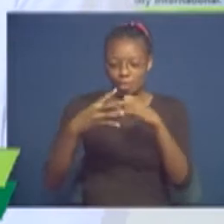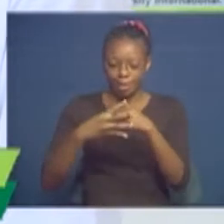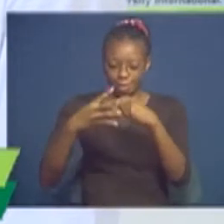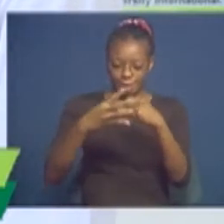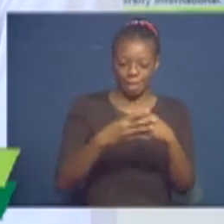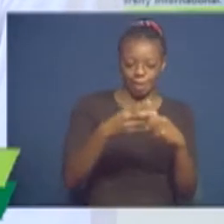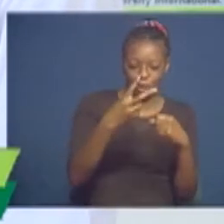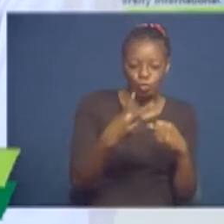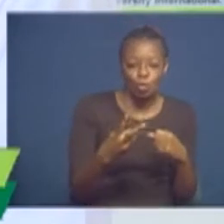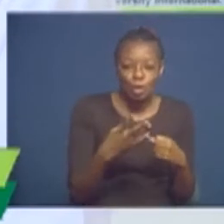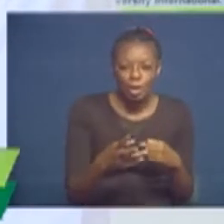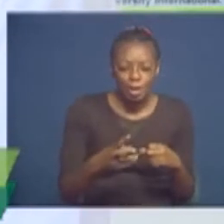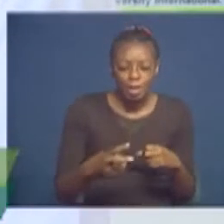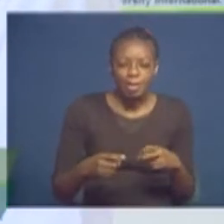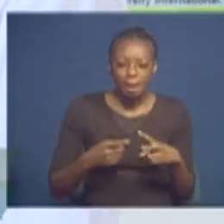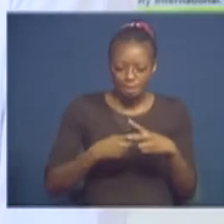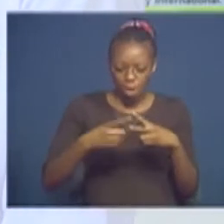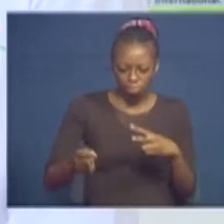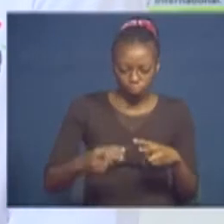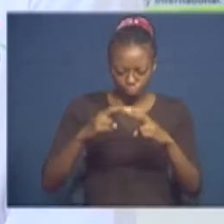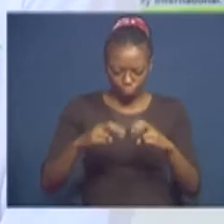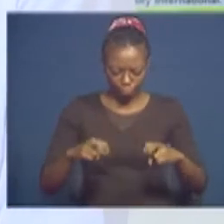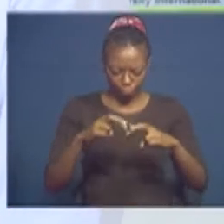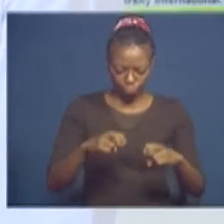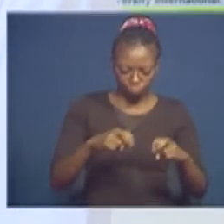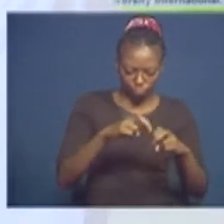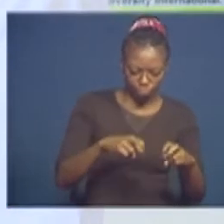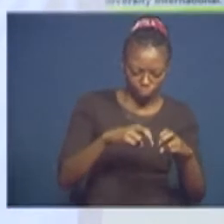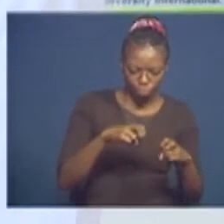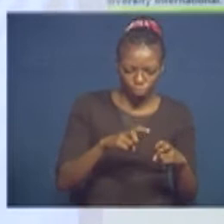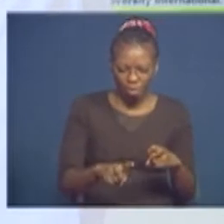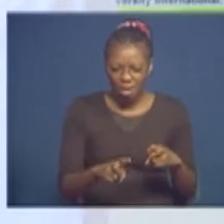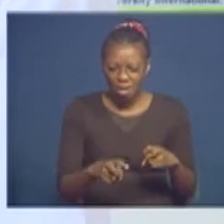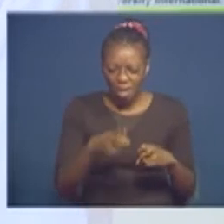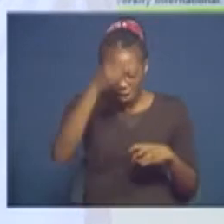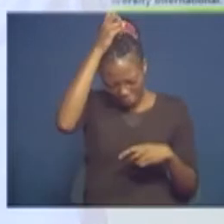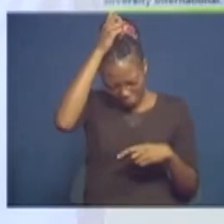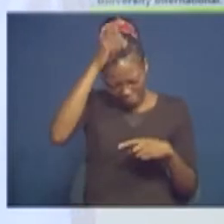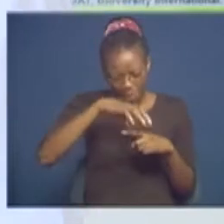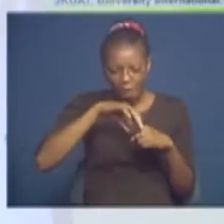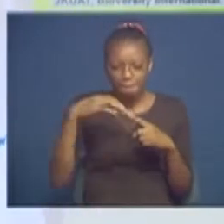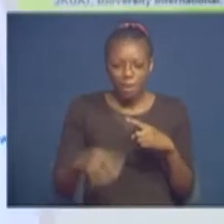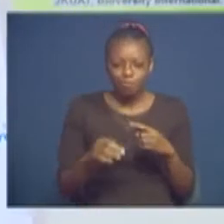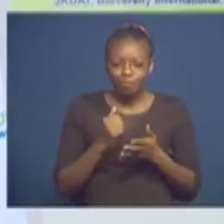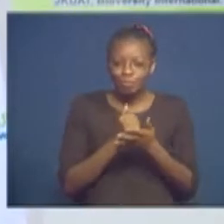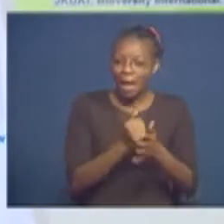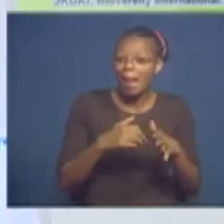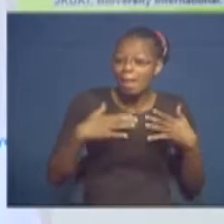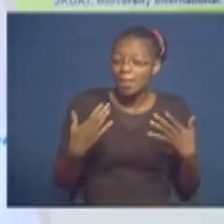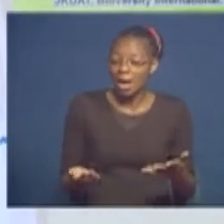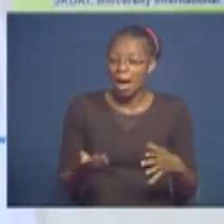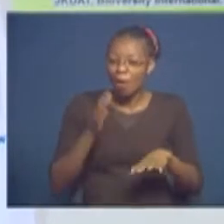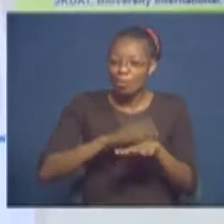1992 katika hii shule ama chuo kikuu cha Jomo Kenyatta. Wakati huo